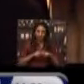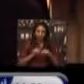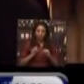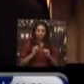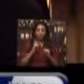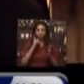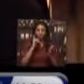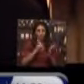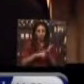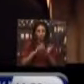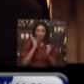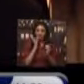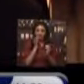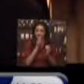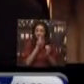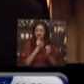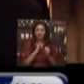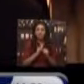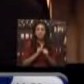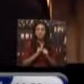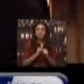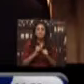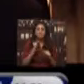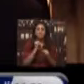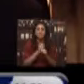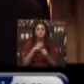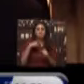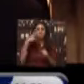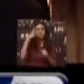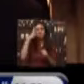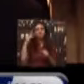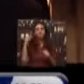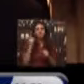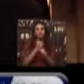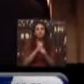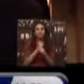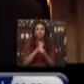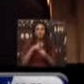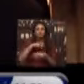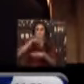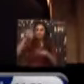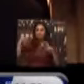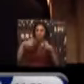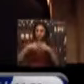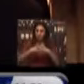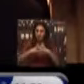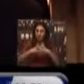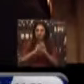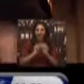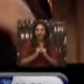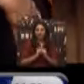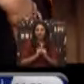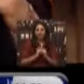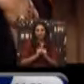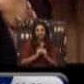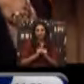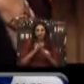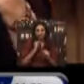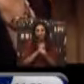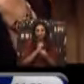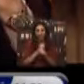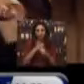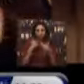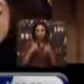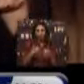لا طبعا يعني كان حقيقي. ده الجو يمكن اللي كنت فرحانة